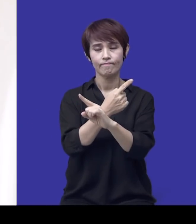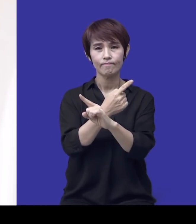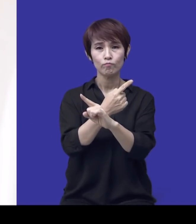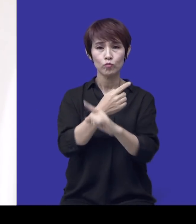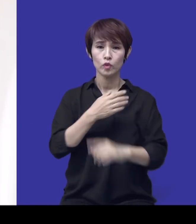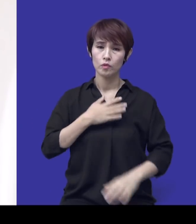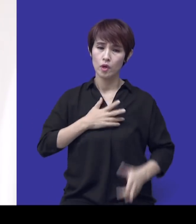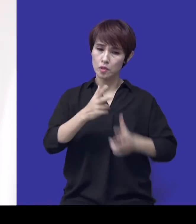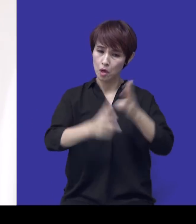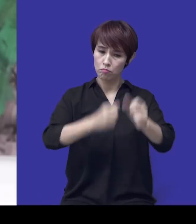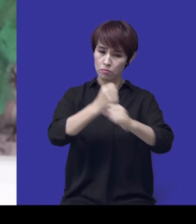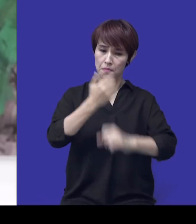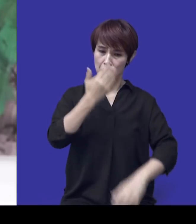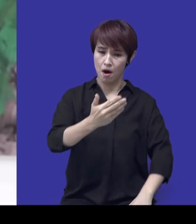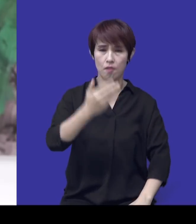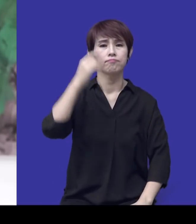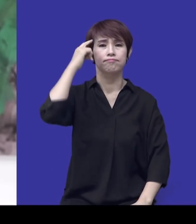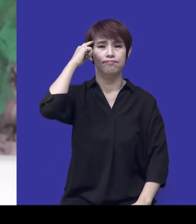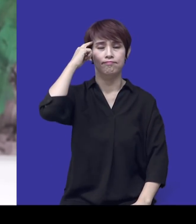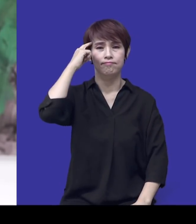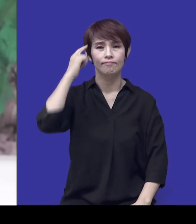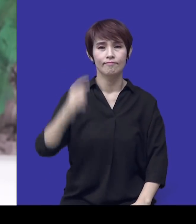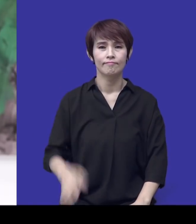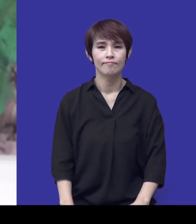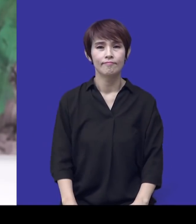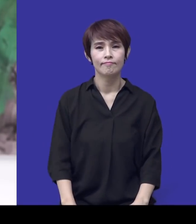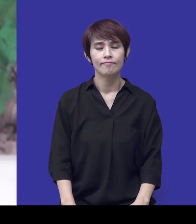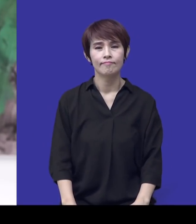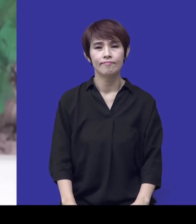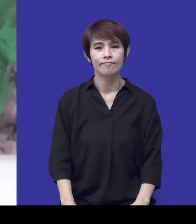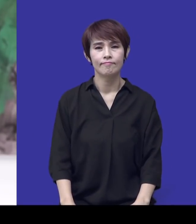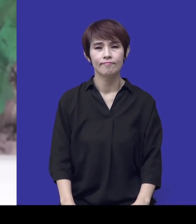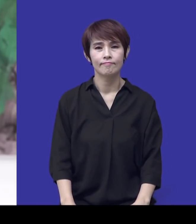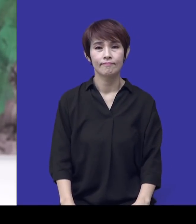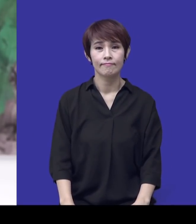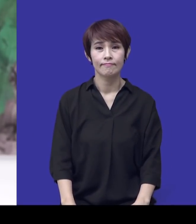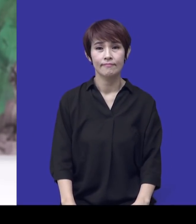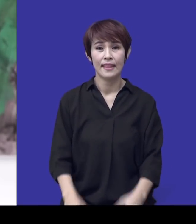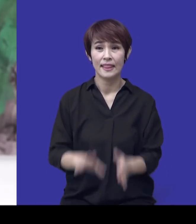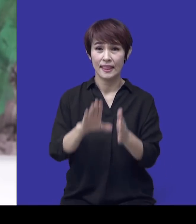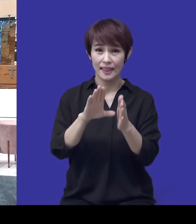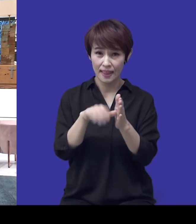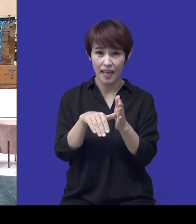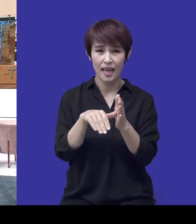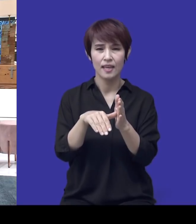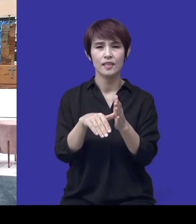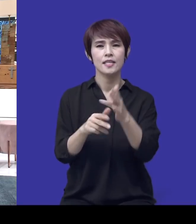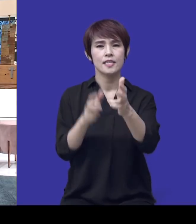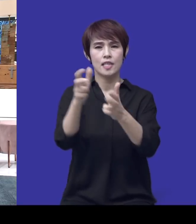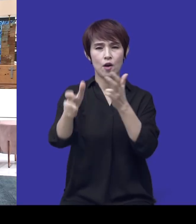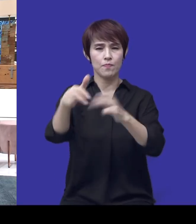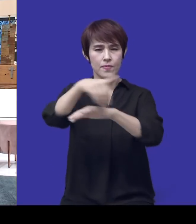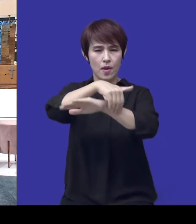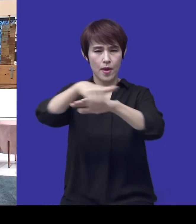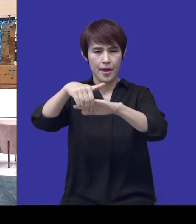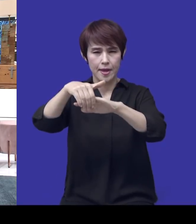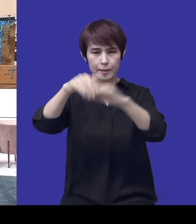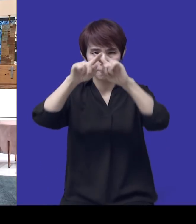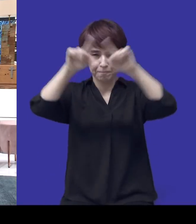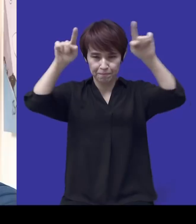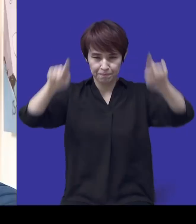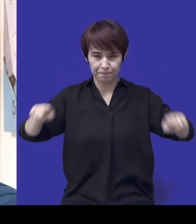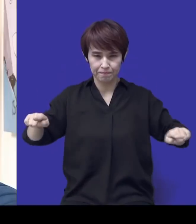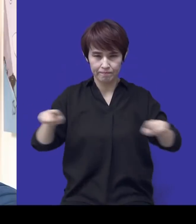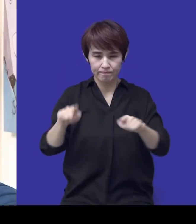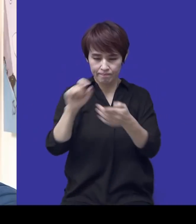나의 사업이 될 수도 있는 거 아닌가라는 생각을 그때 해서 그때 공부를 하다가 말고 사업 계획서를 A4 용지 한 장 꺼내가지고